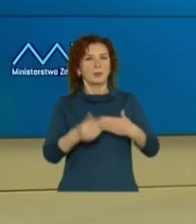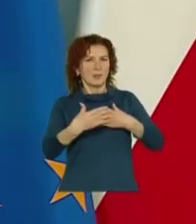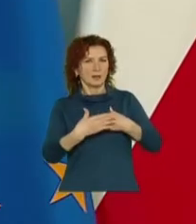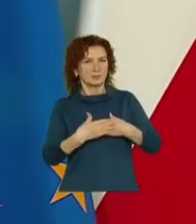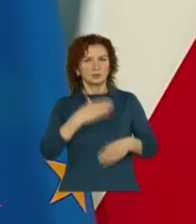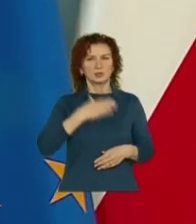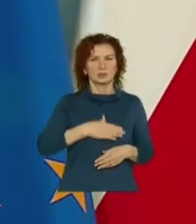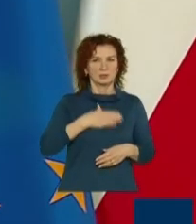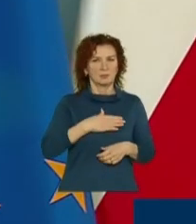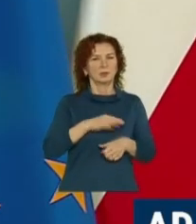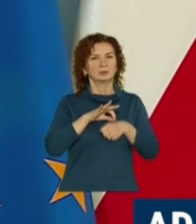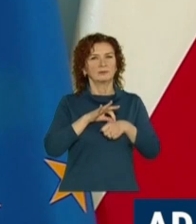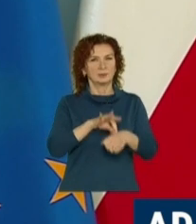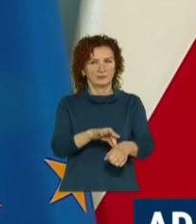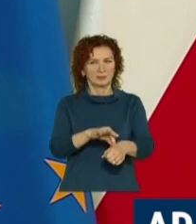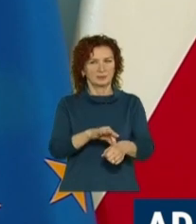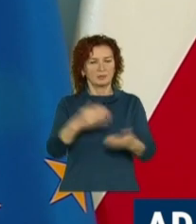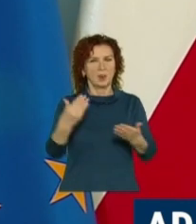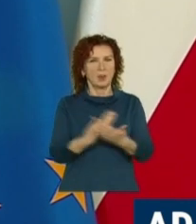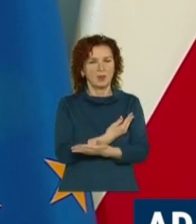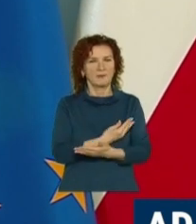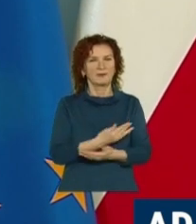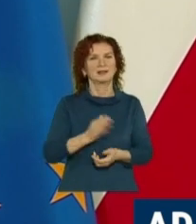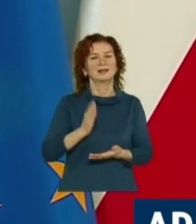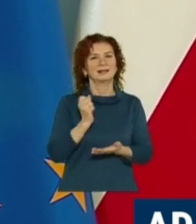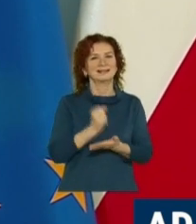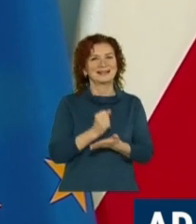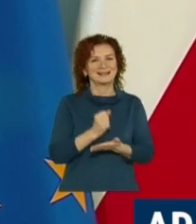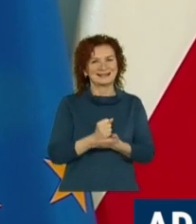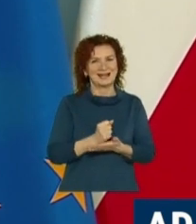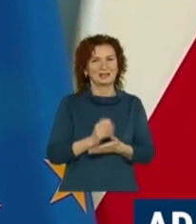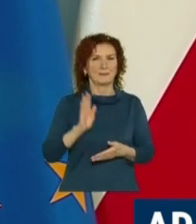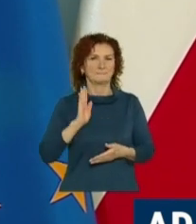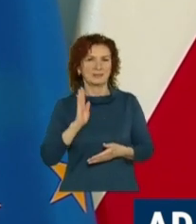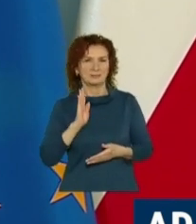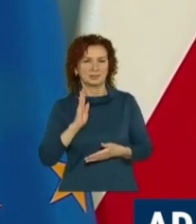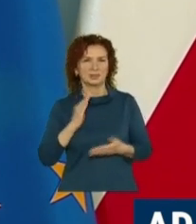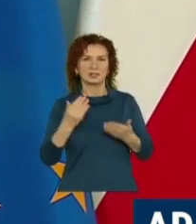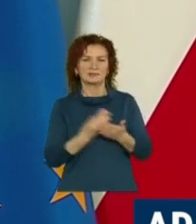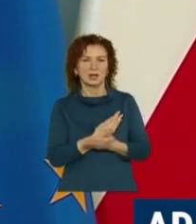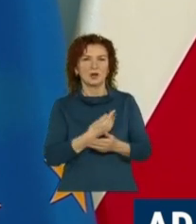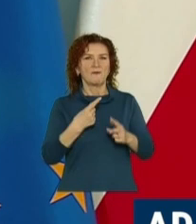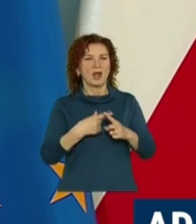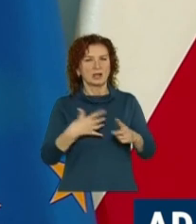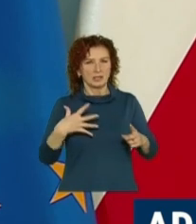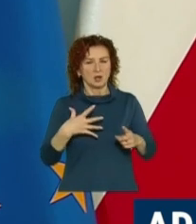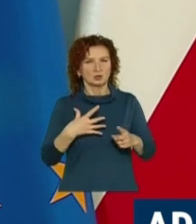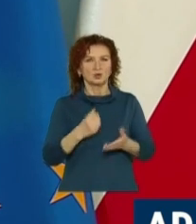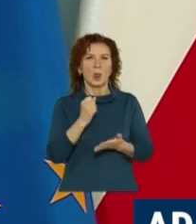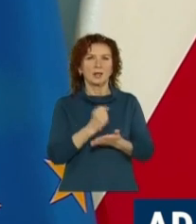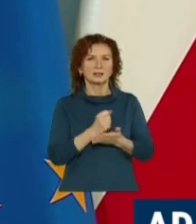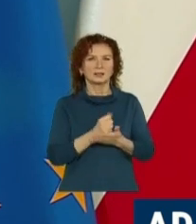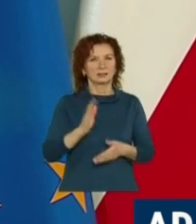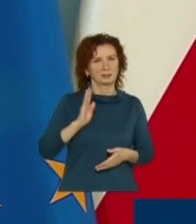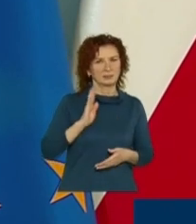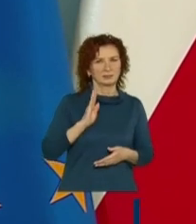soboty wprowadzamy nowe zasady bezpieczeństwa nowe zaostrzone zasady bezpieczeństwa one będą